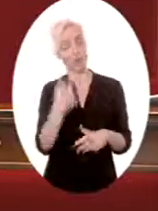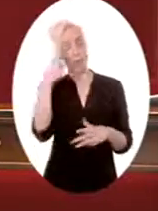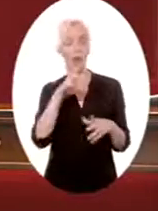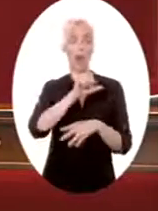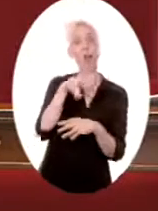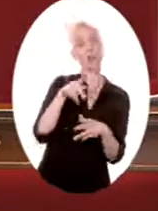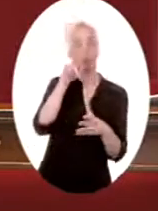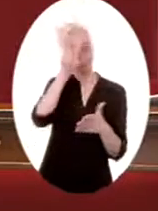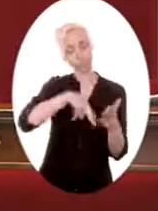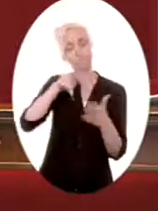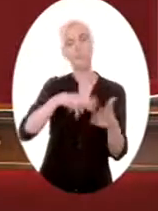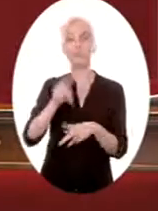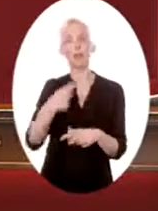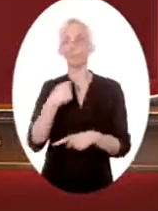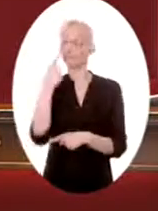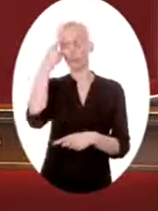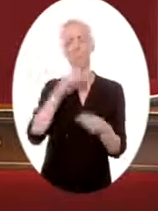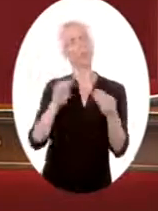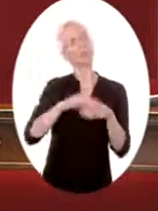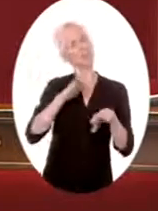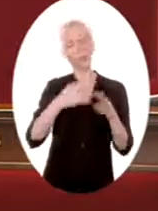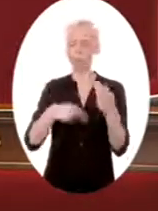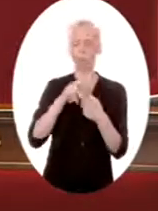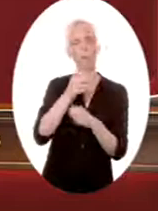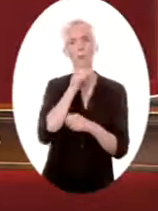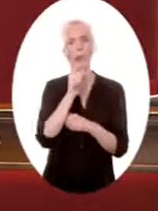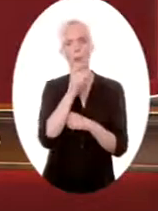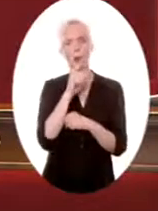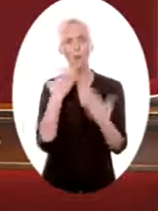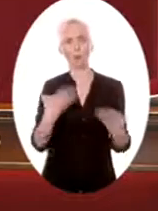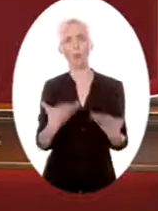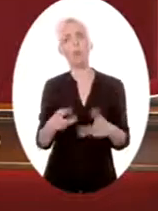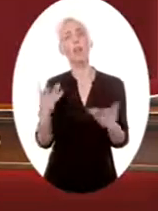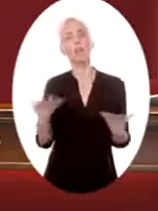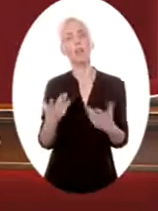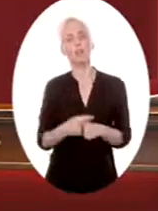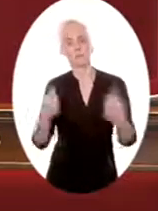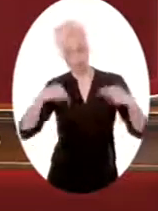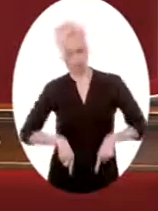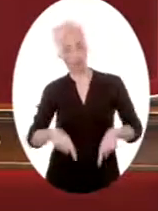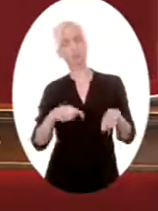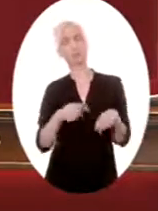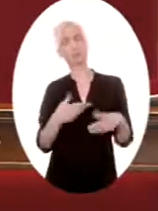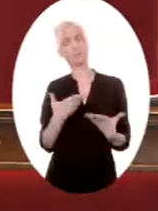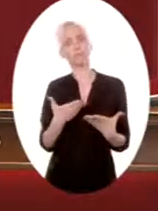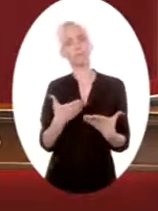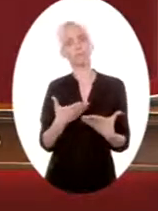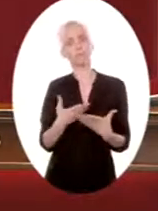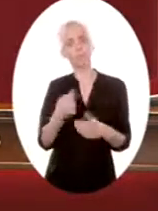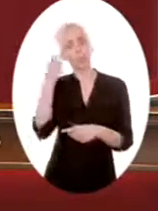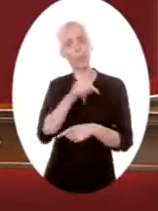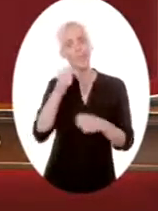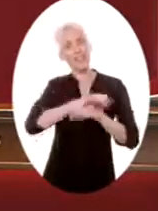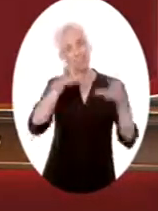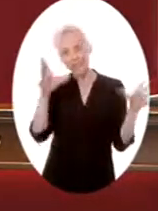qui m'interpelle et qui n'a pas reçu de réponse satisfaisante à ce jour et de savoir si le gouvernement a pris la mesure des moyens